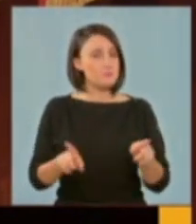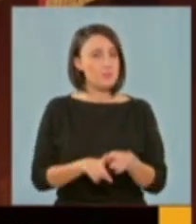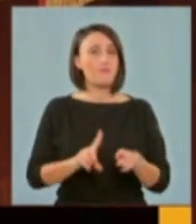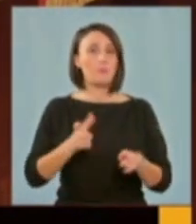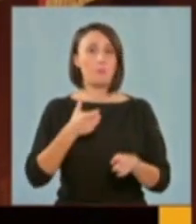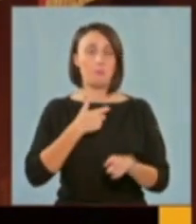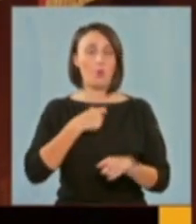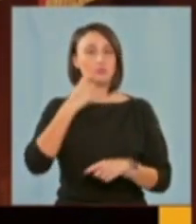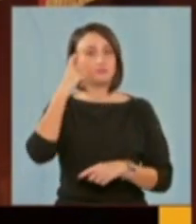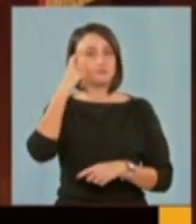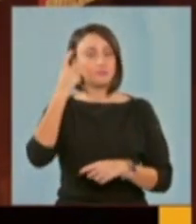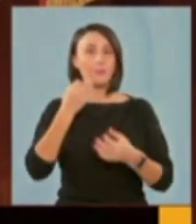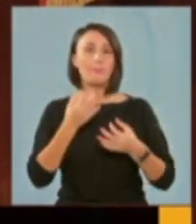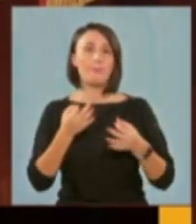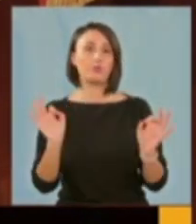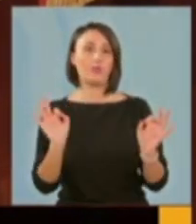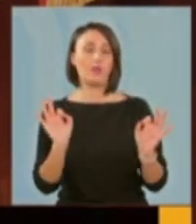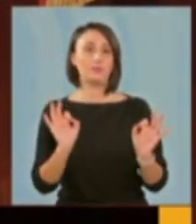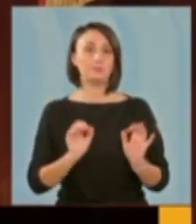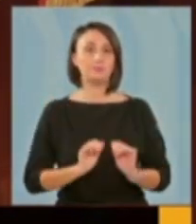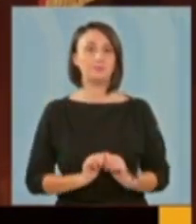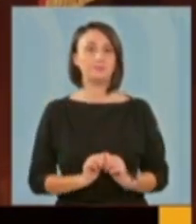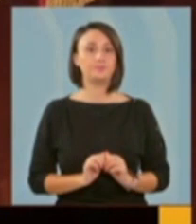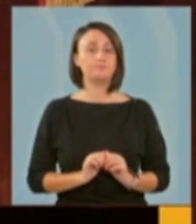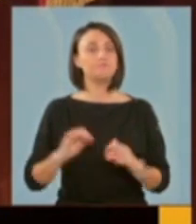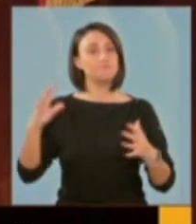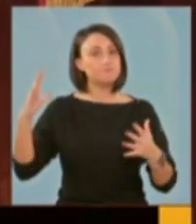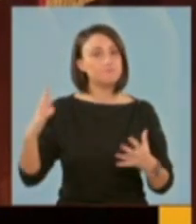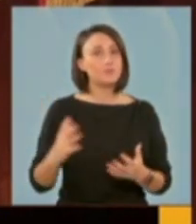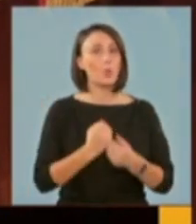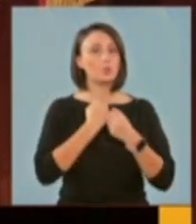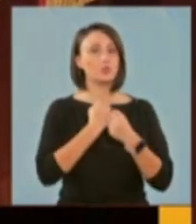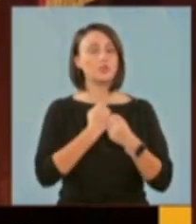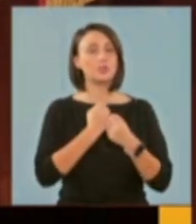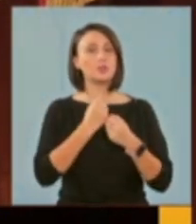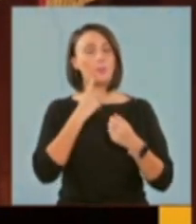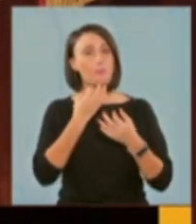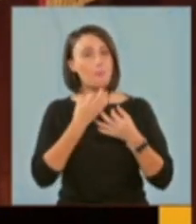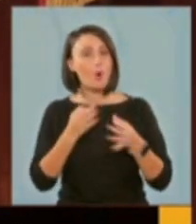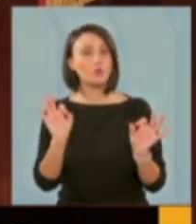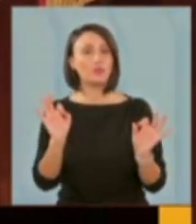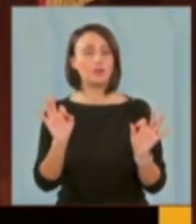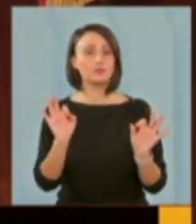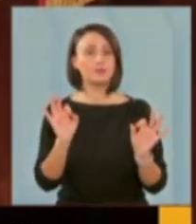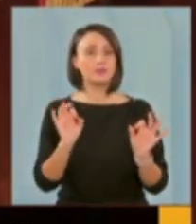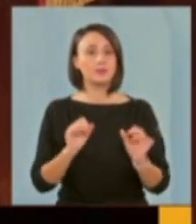pot fi considerate model, reușind să modernizăm și să